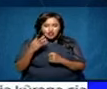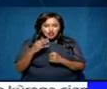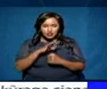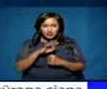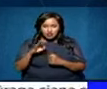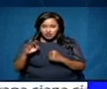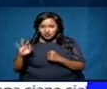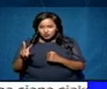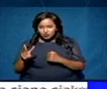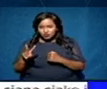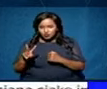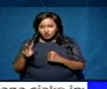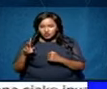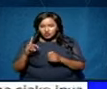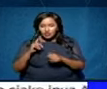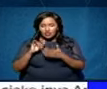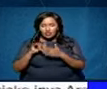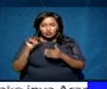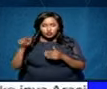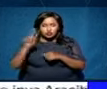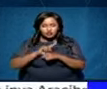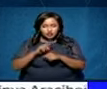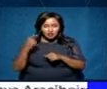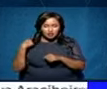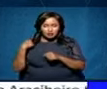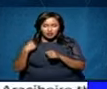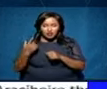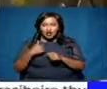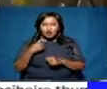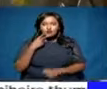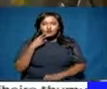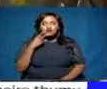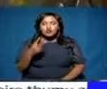1332 muthenya wa kiumia namba ya arwaru eru igikira mukururo wa andu 200